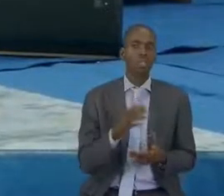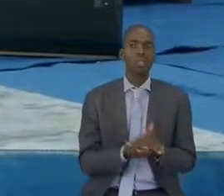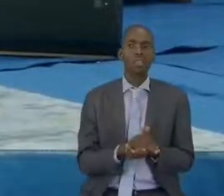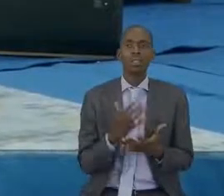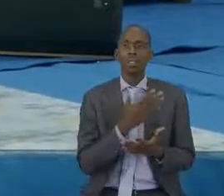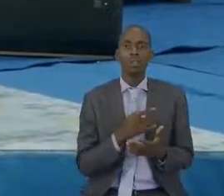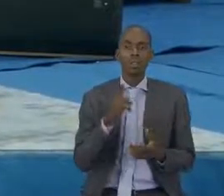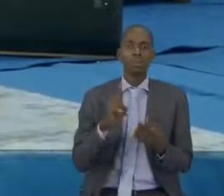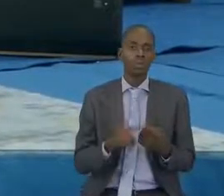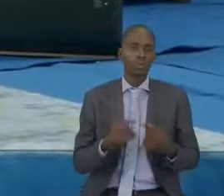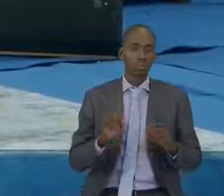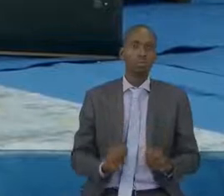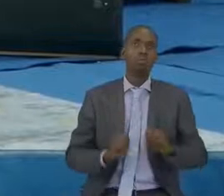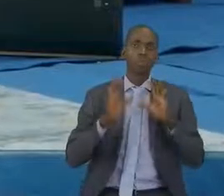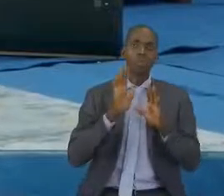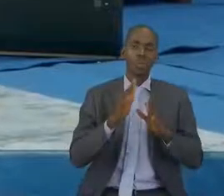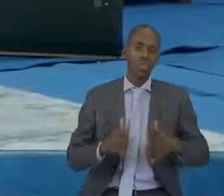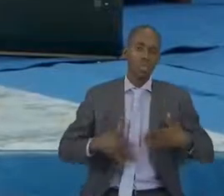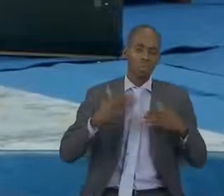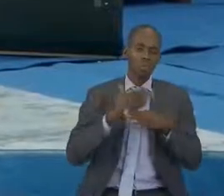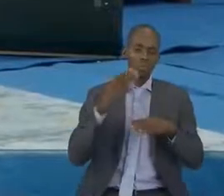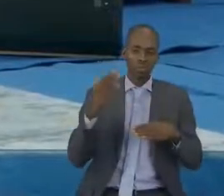et vous voulez donner votre vie complètement,